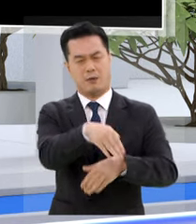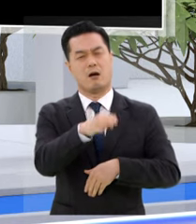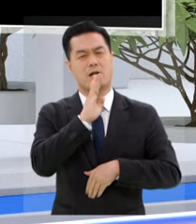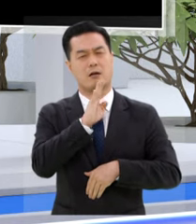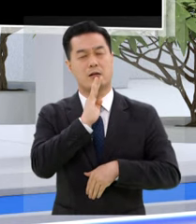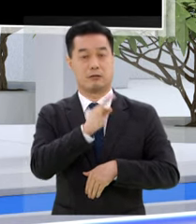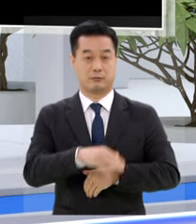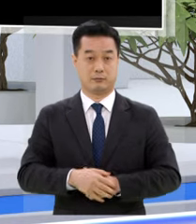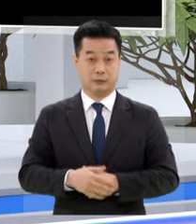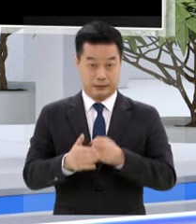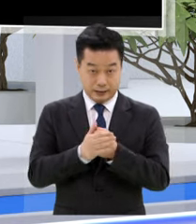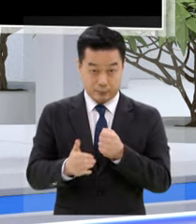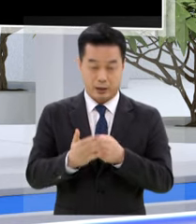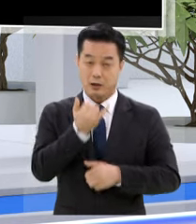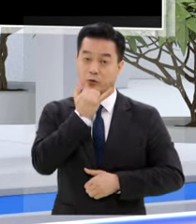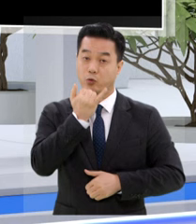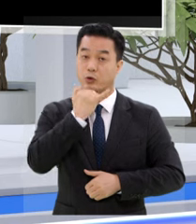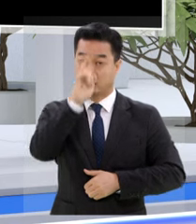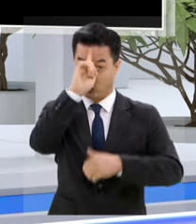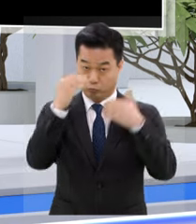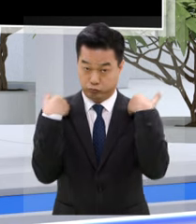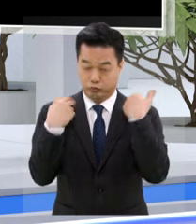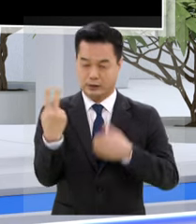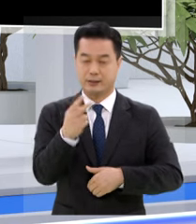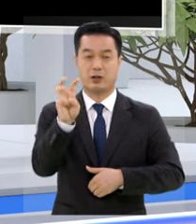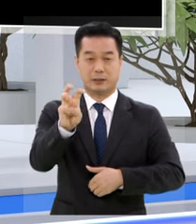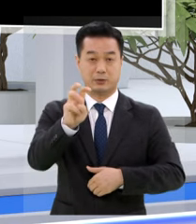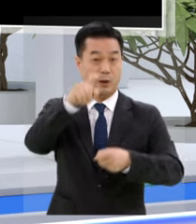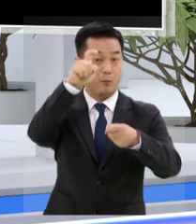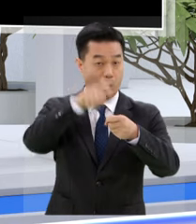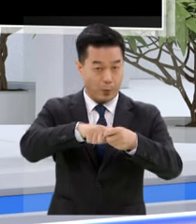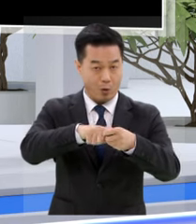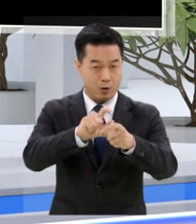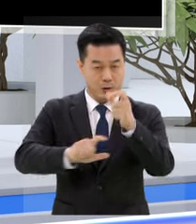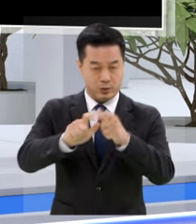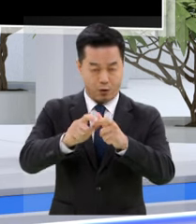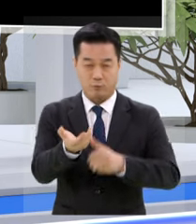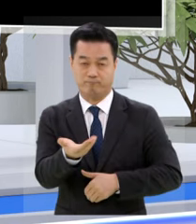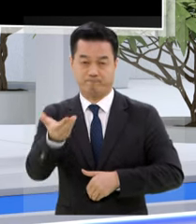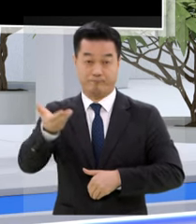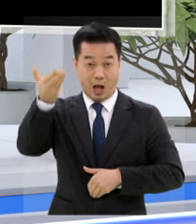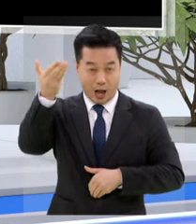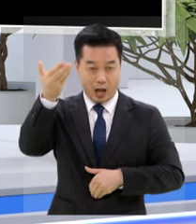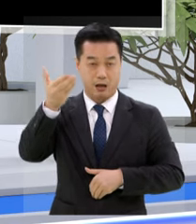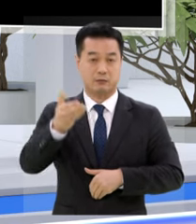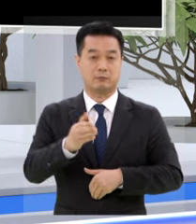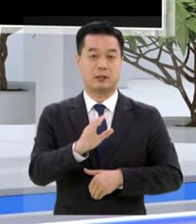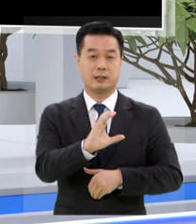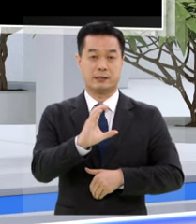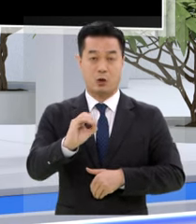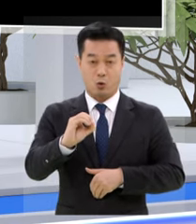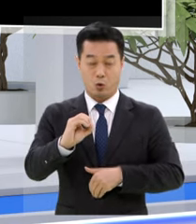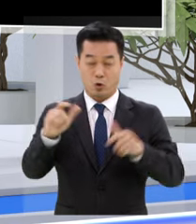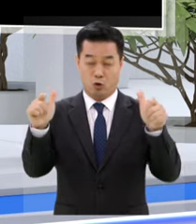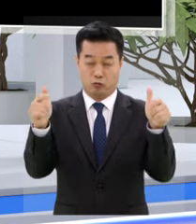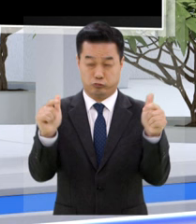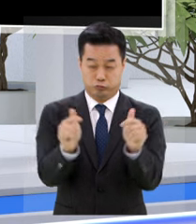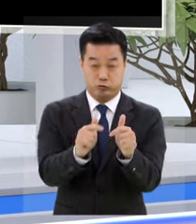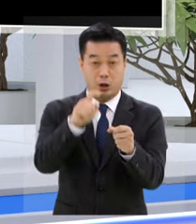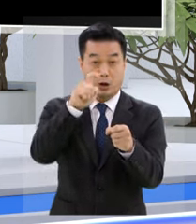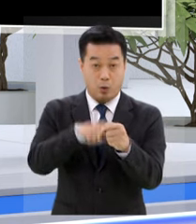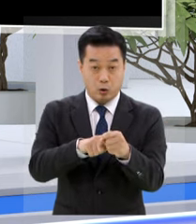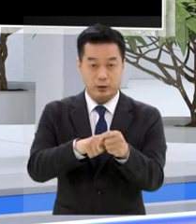화답했다 독일 정부는 2030년 감축 목표를 상향하고 탄소 중립 목표도 2050년에서